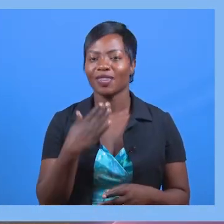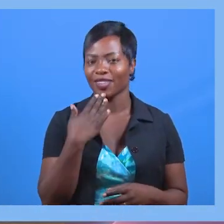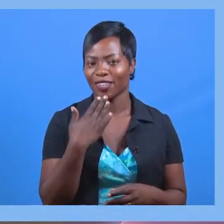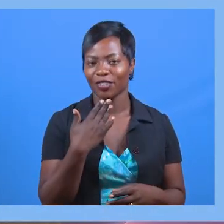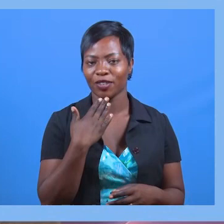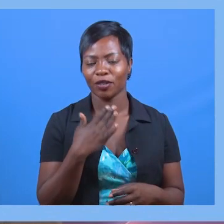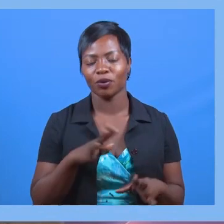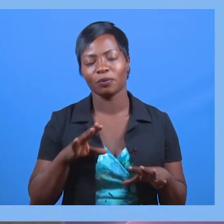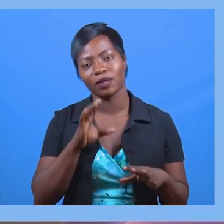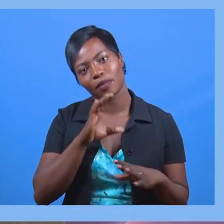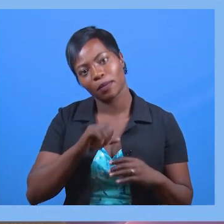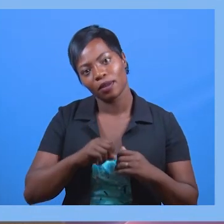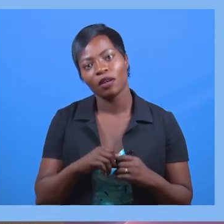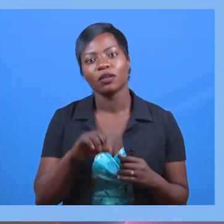Chisamba.